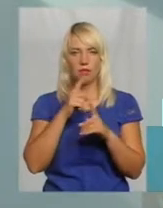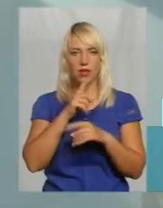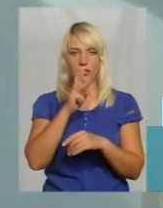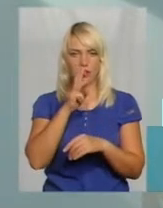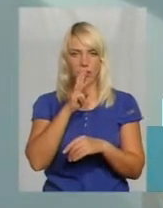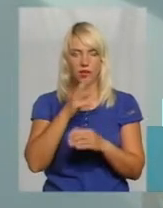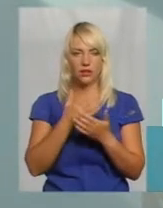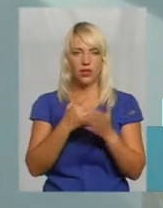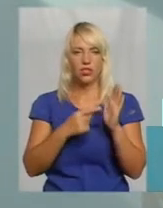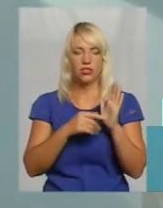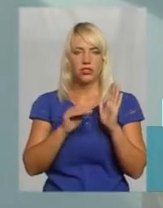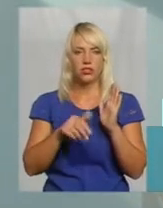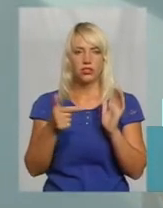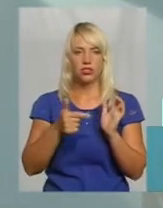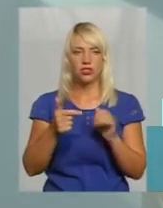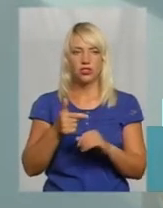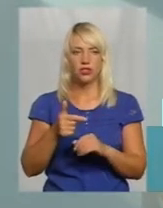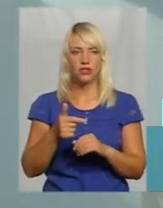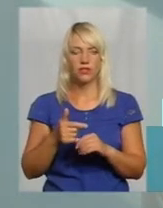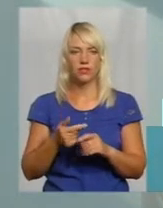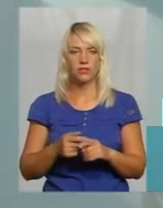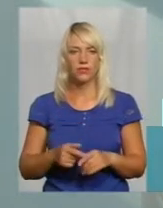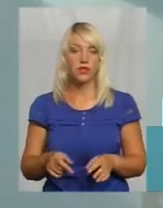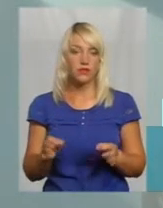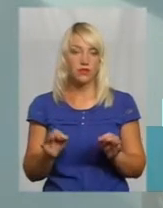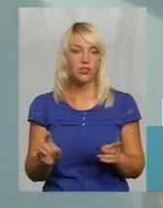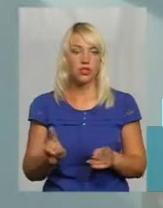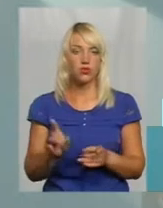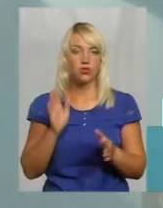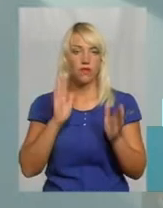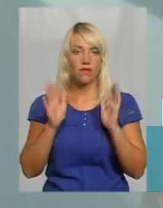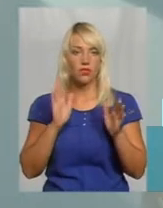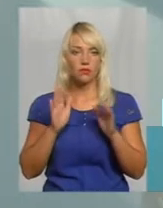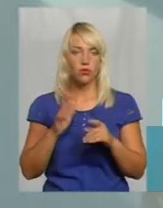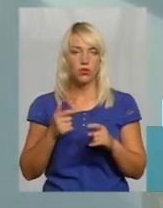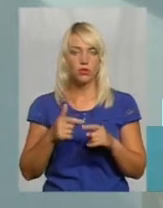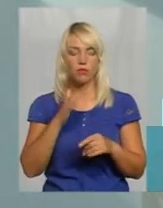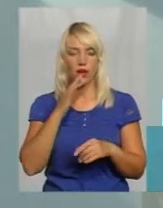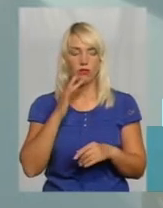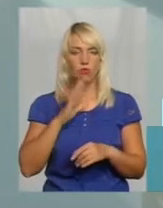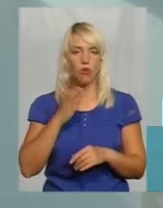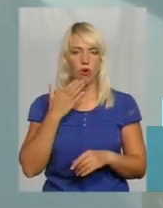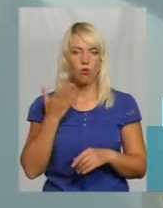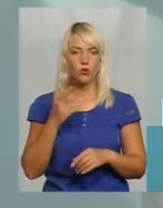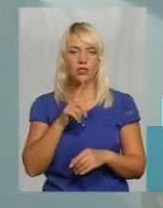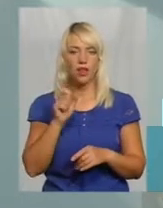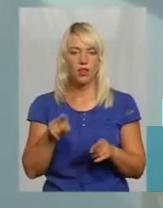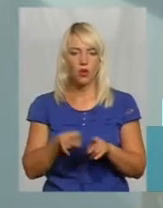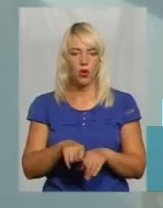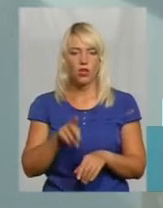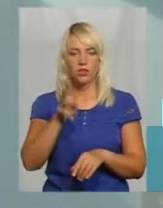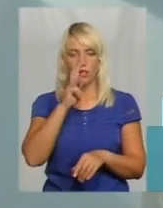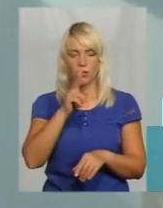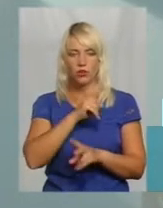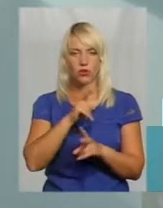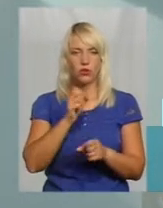десь біля 6 тисяч гривень, звичайно, що в Фейсбуці там посипались коментарі про те, що за таку зарплату ніхто робити